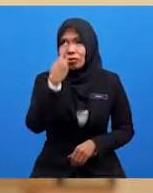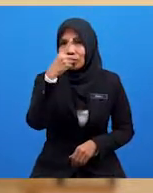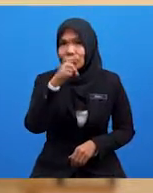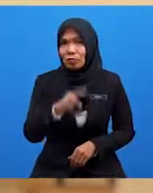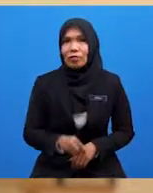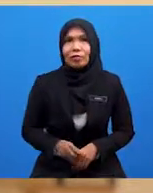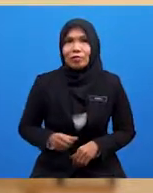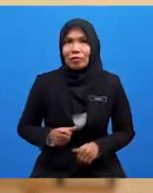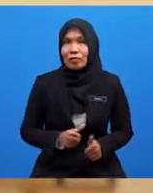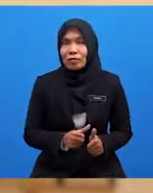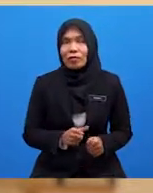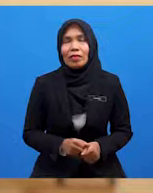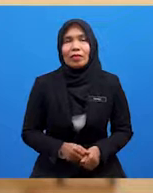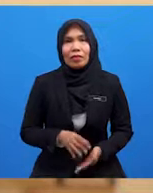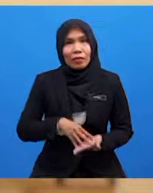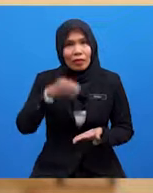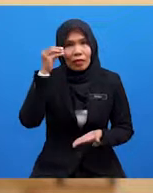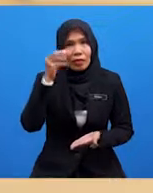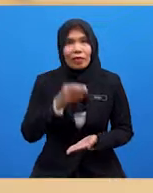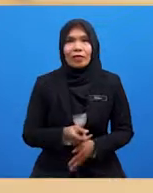mengikuti pembelajaran hari ini.